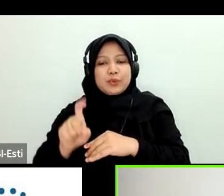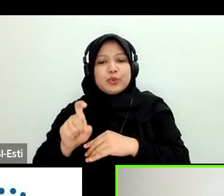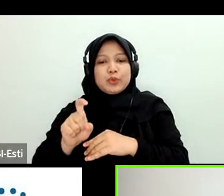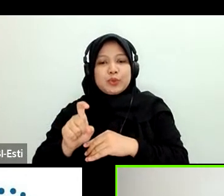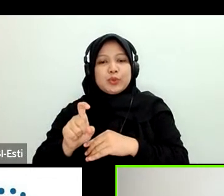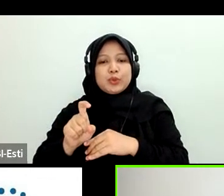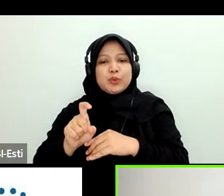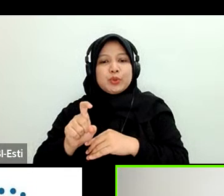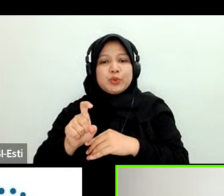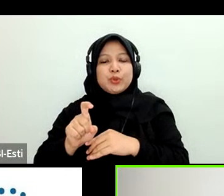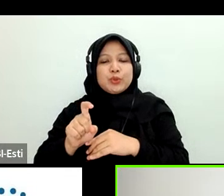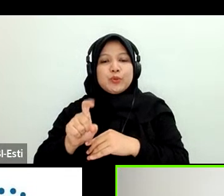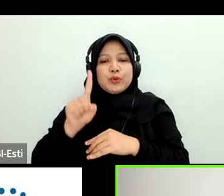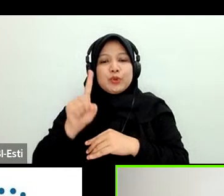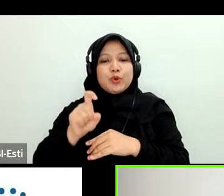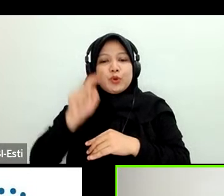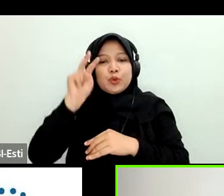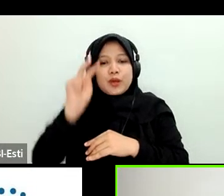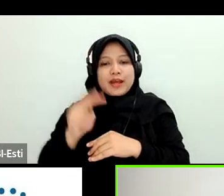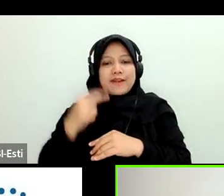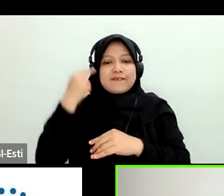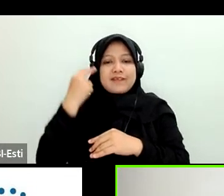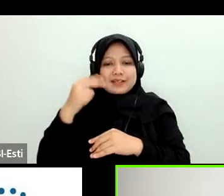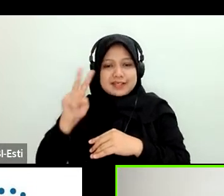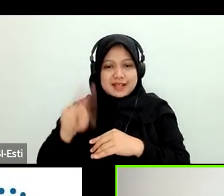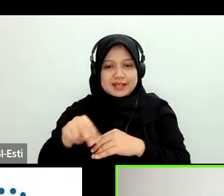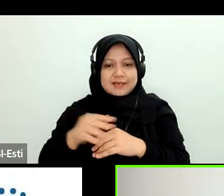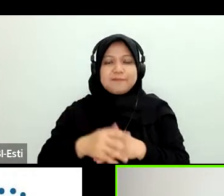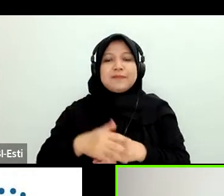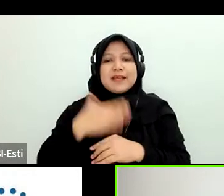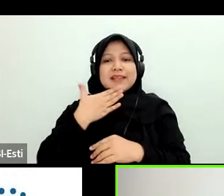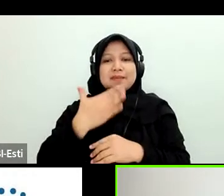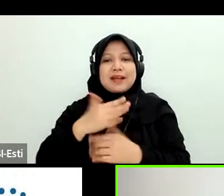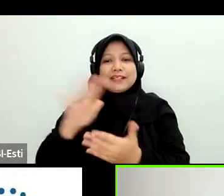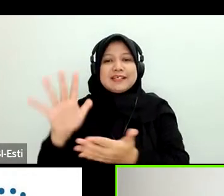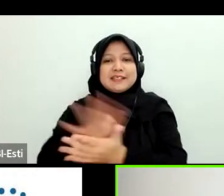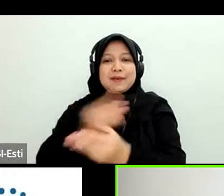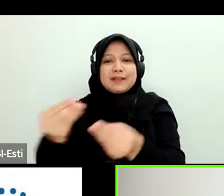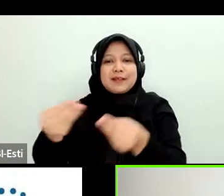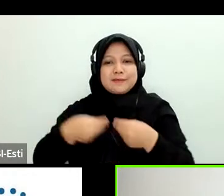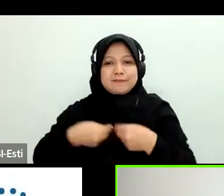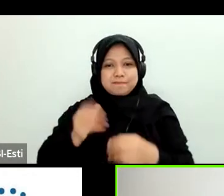itu jadi Terima kasih atas kesempatannya Mesir